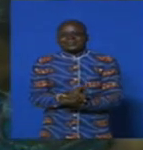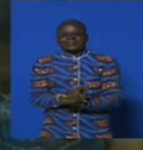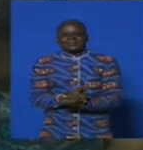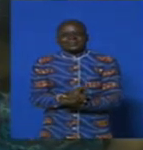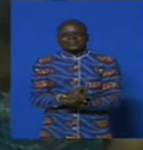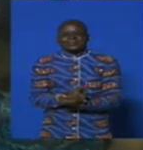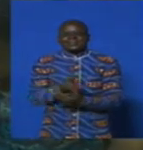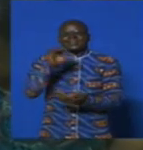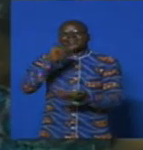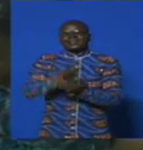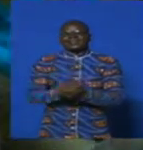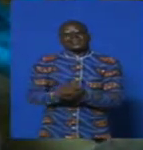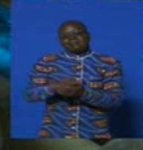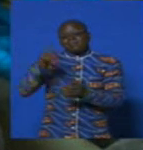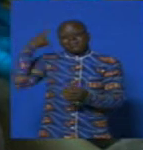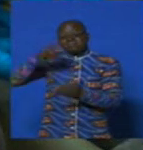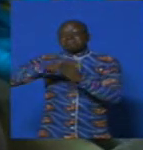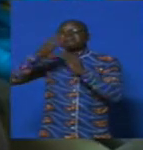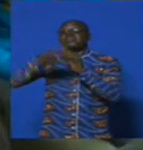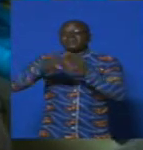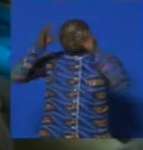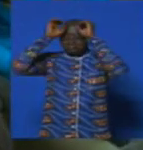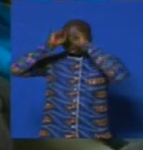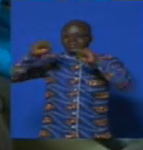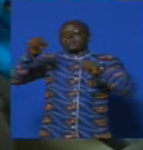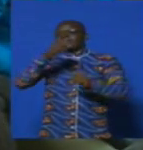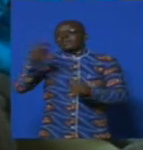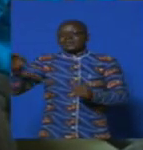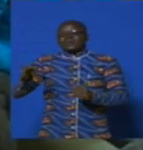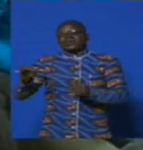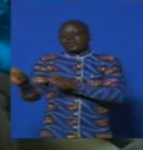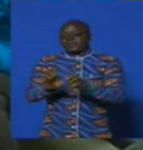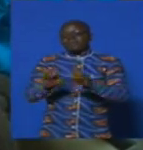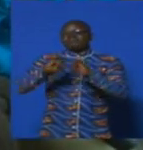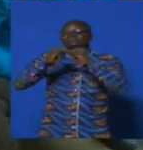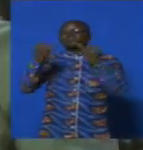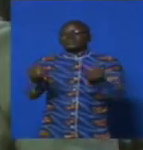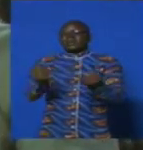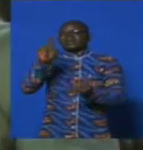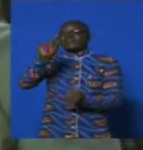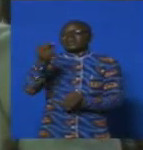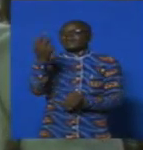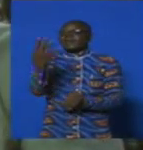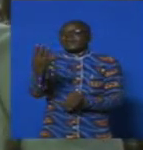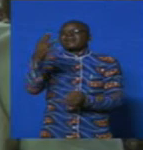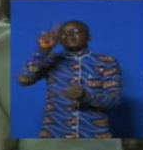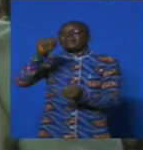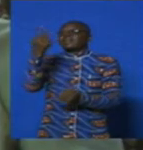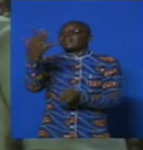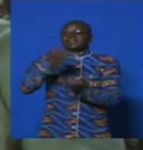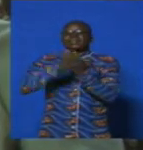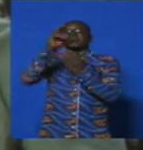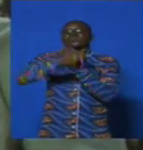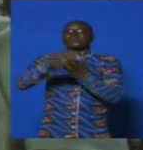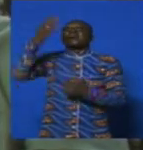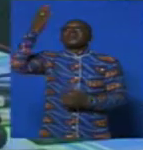C'est en réaction au bilan du président du Faso dressé par voie de presse les 24 et 25 juin dernier que le chef de